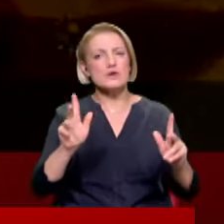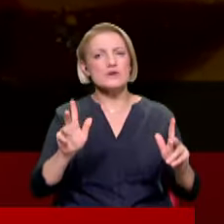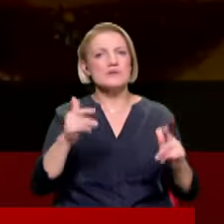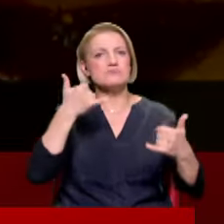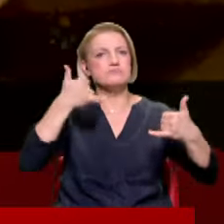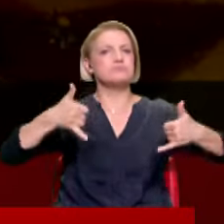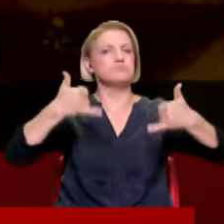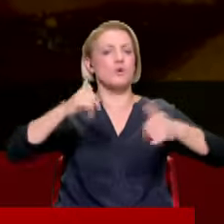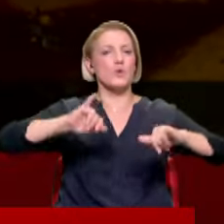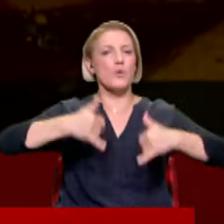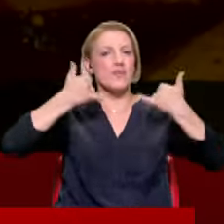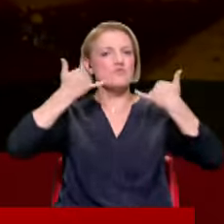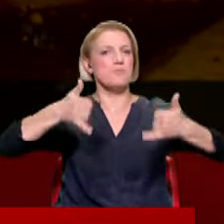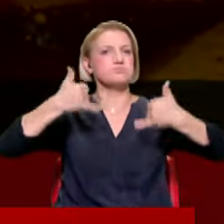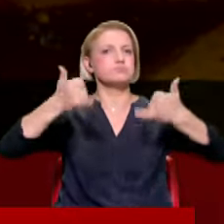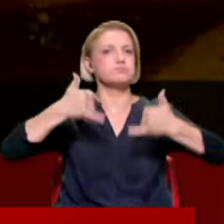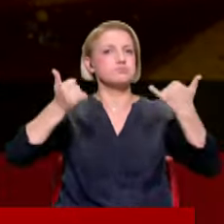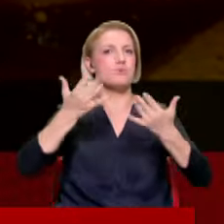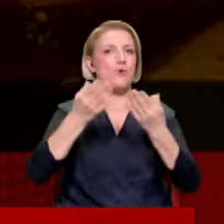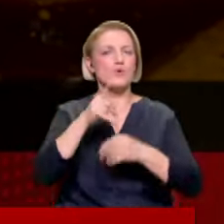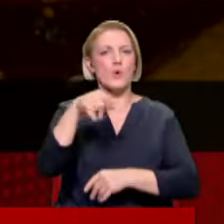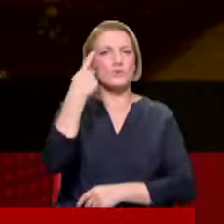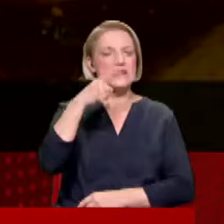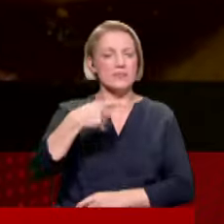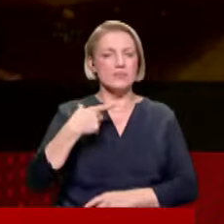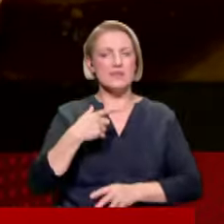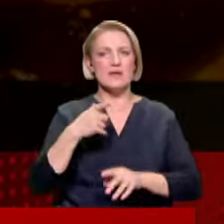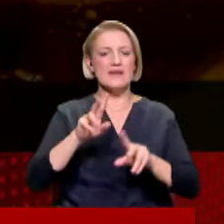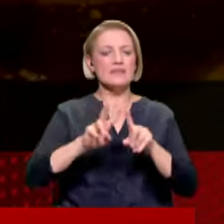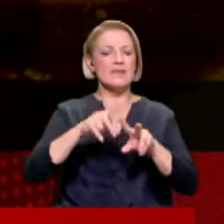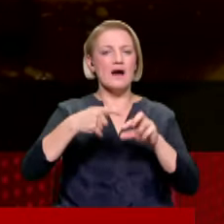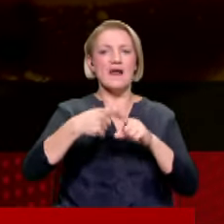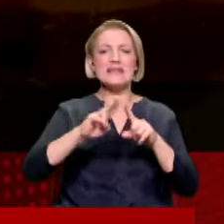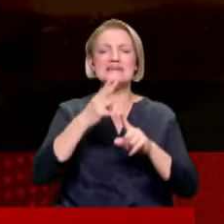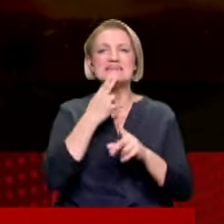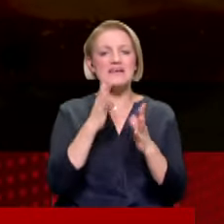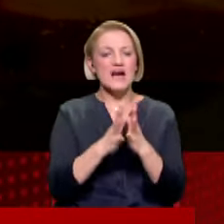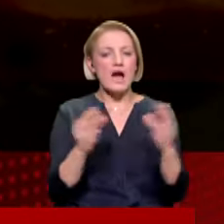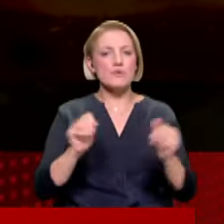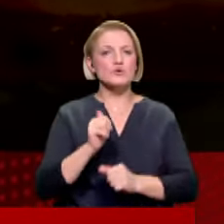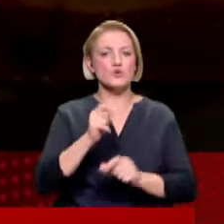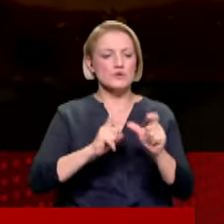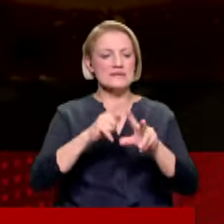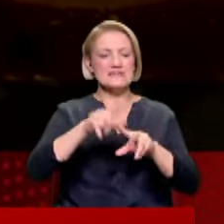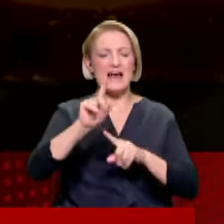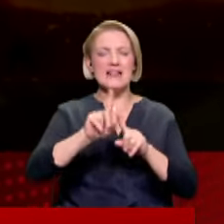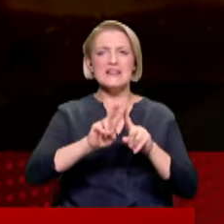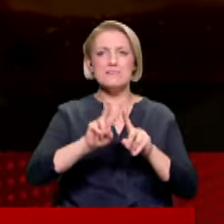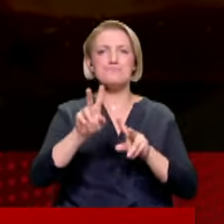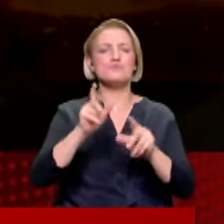trafiği geçmiş yoğun bir telefon trafiği geçmiş özellikle narinin kaybolduğu gün işte Salim güran'ın